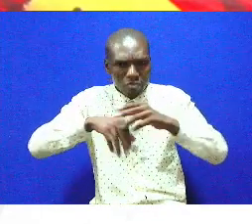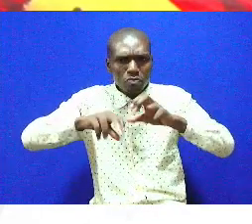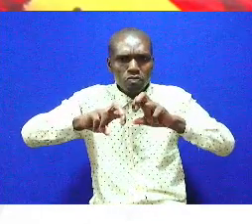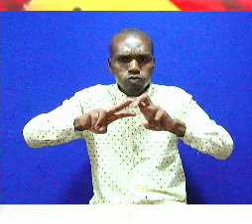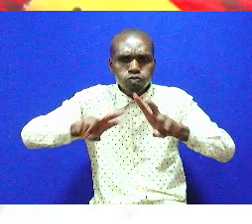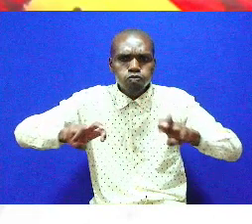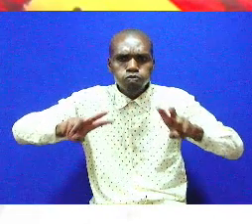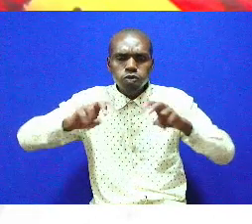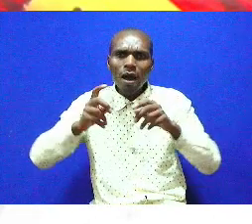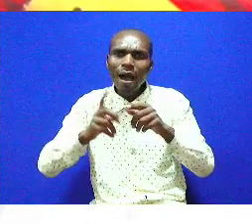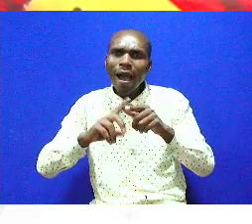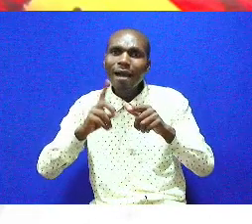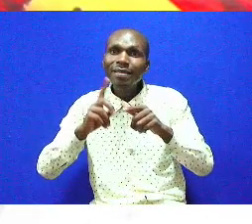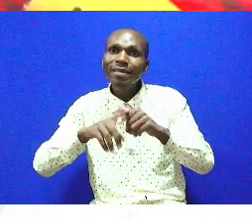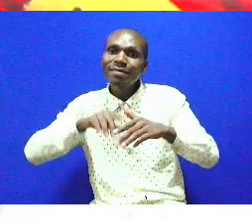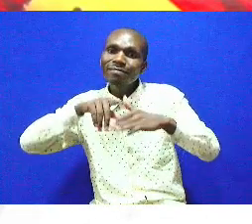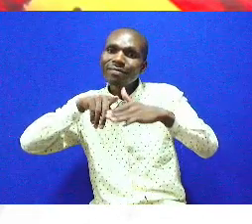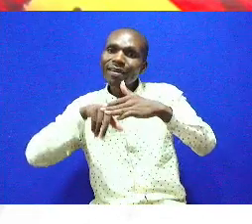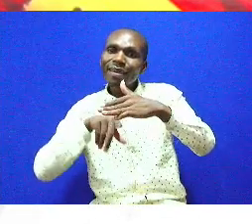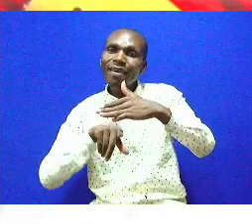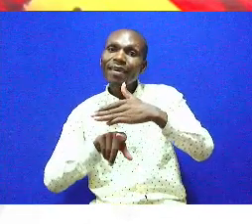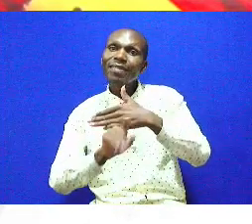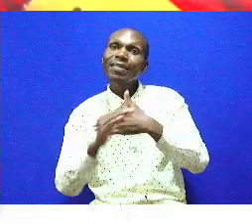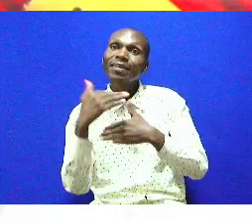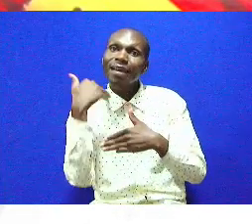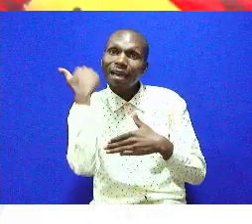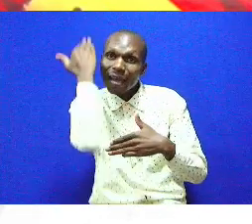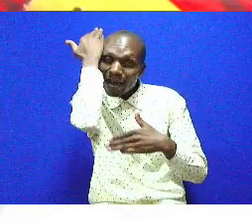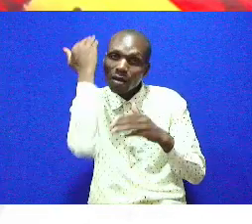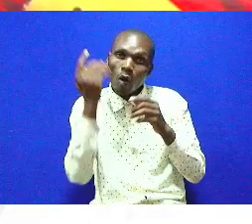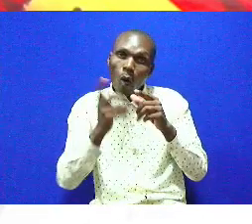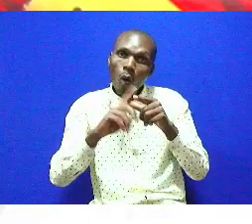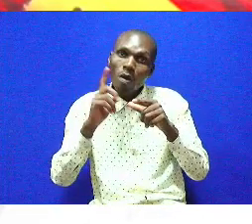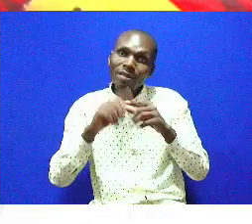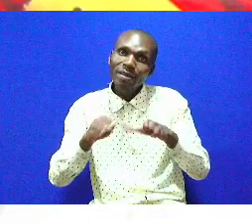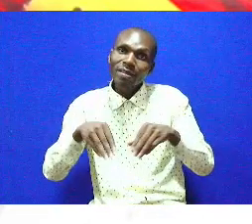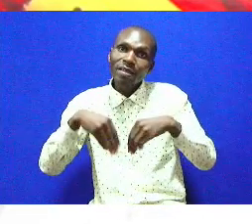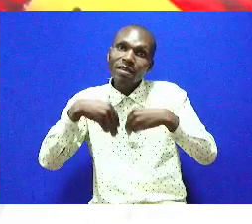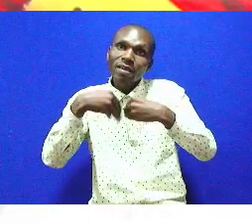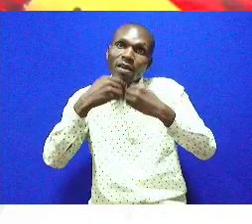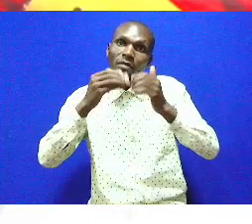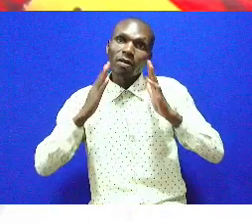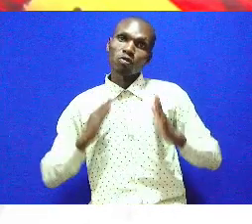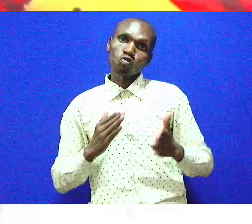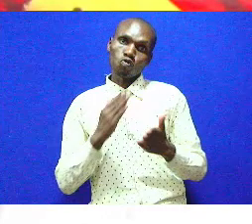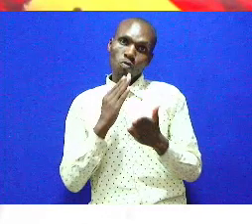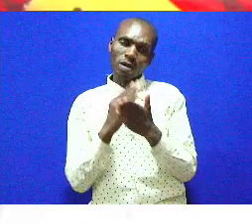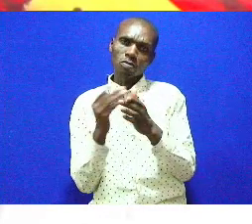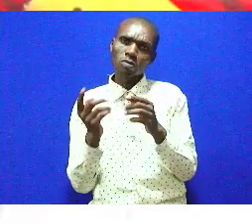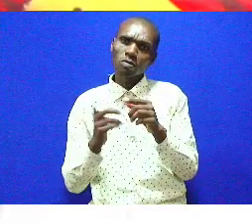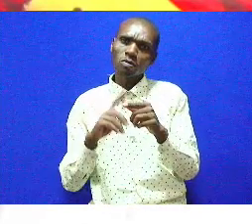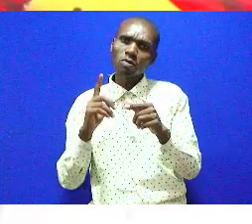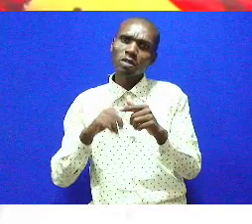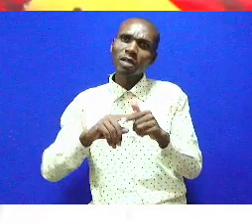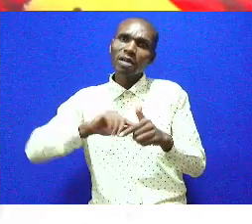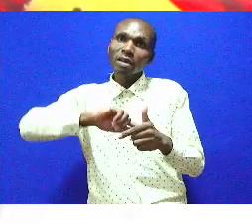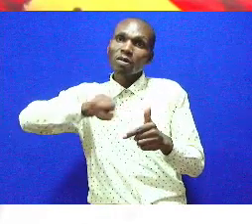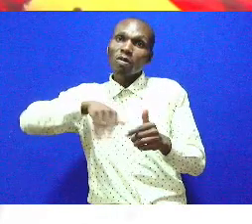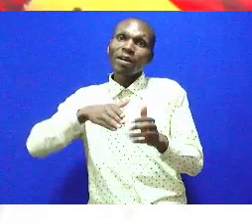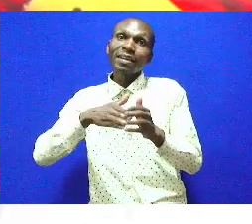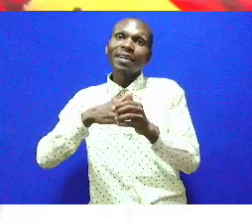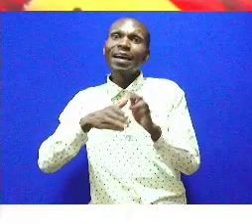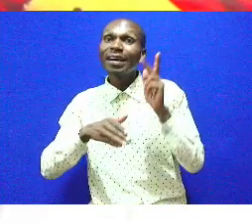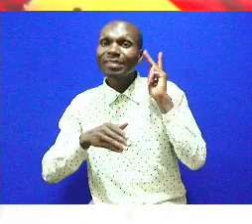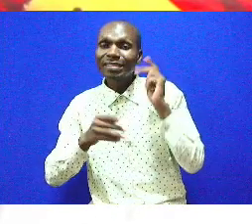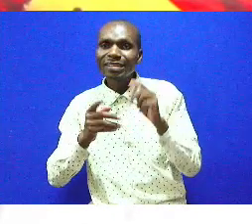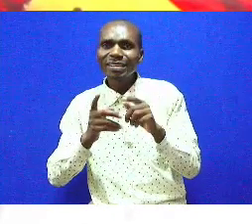kwene kebunangu ikigobali asi kigambiru na bo igo konyora obwene. Kulindi ni gaine kebuna asabara iboro gongoruwa gusi ni